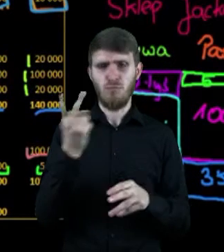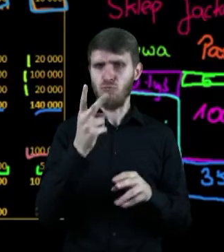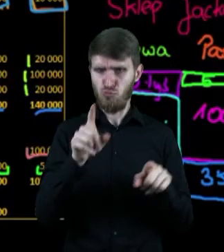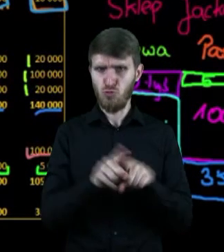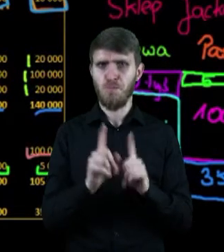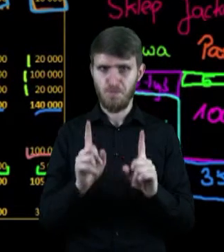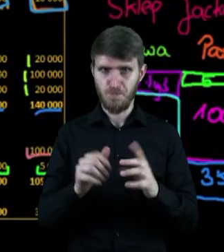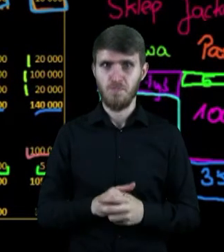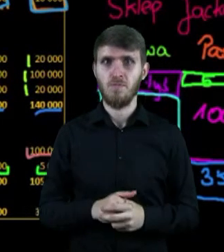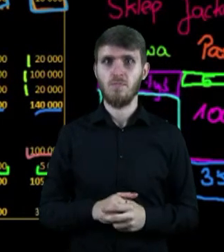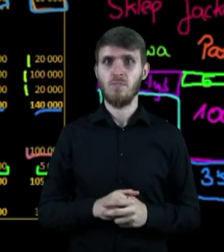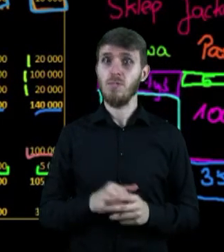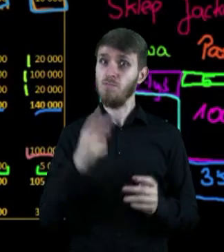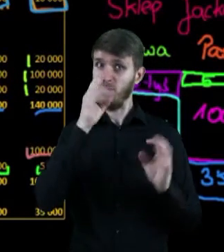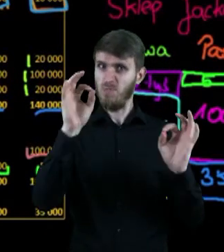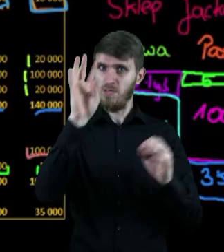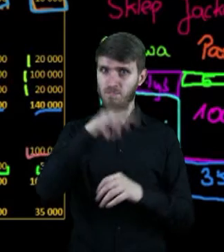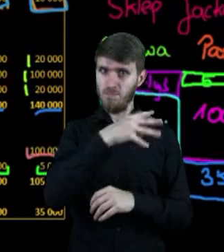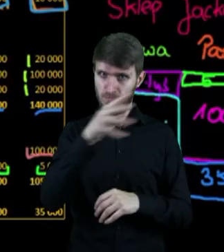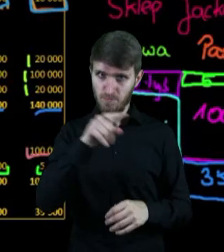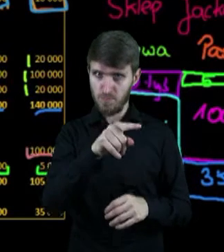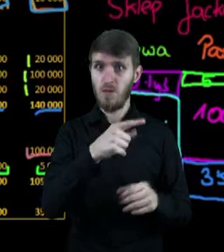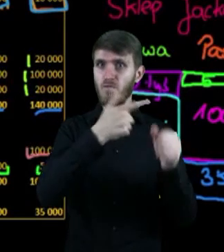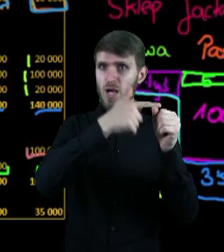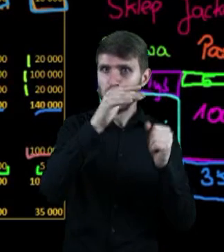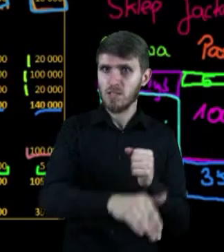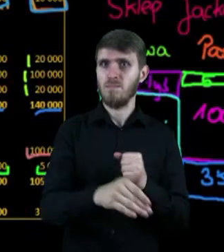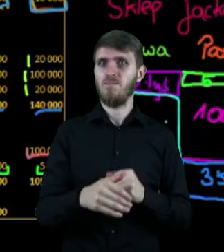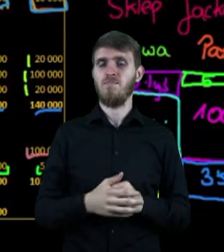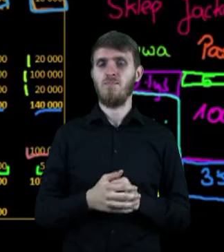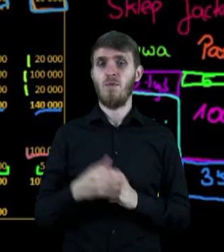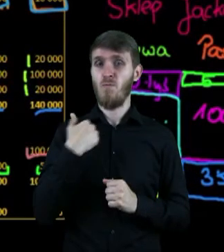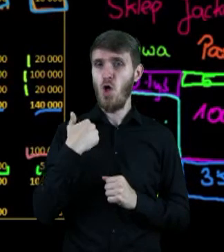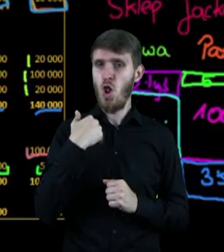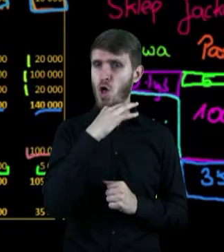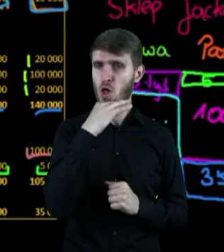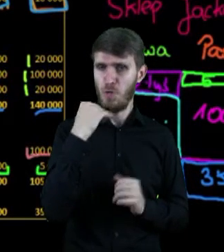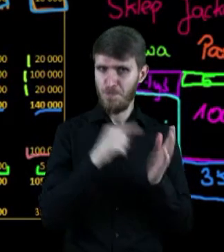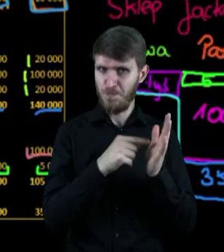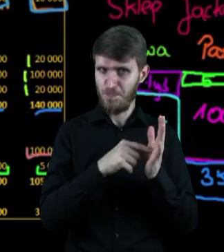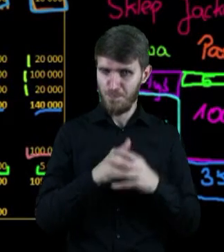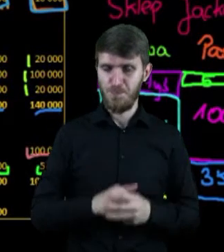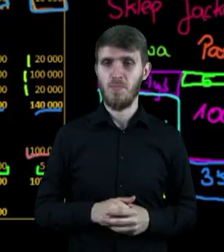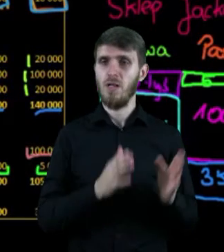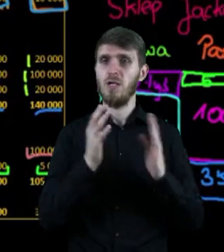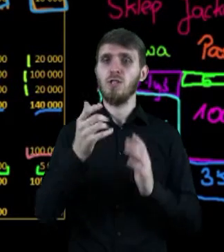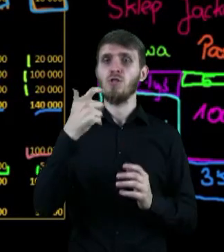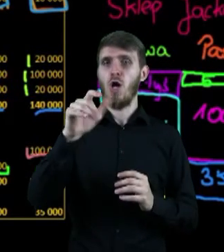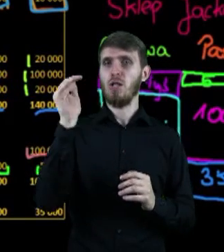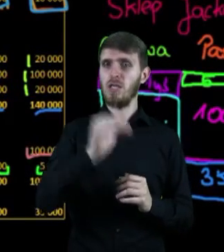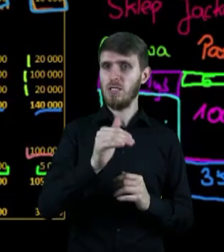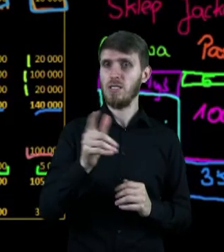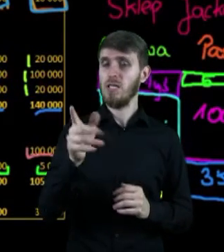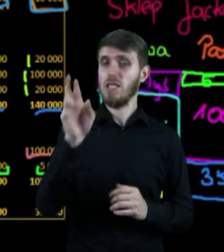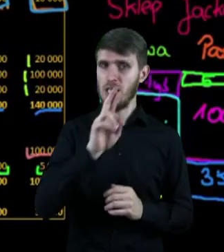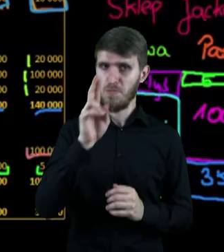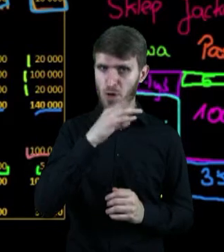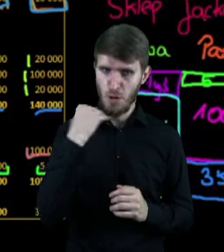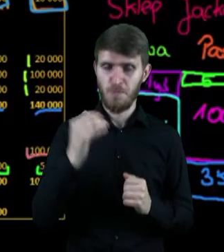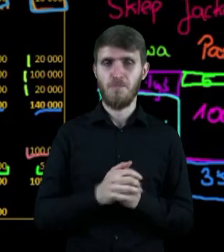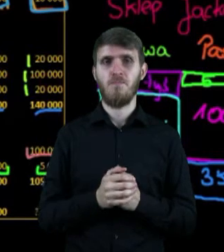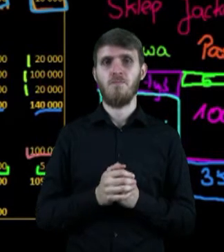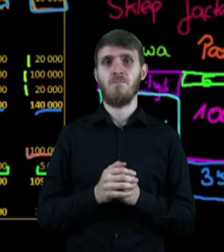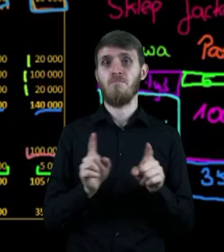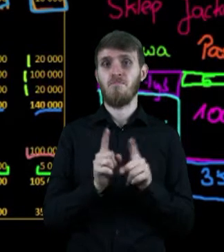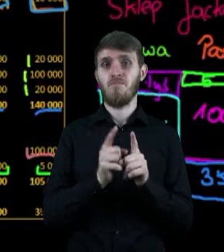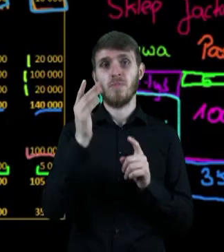i wyposażenie również 20 tysięcy, czyli patrząc na oryginalny bilans, 20 tysięcy zaznaczone fioletowo, 100